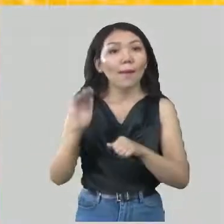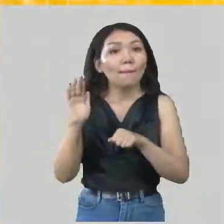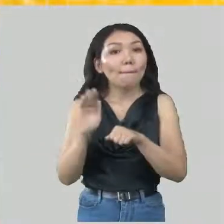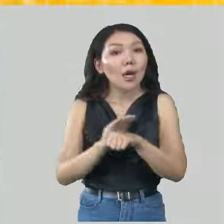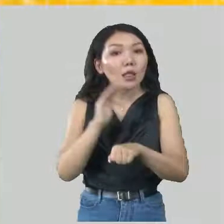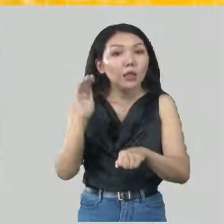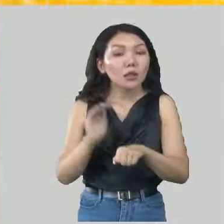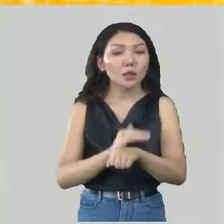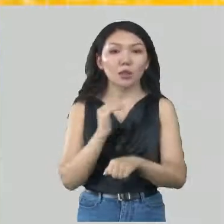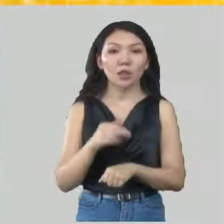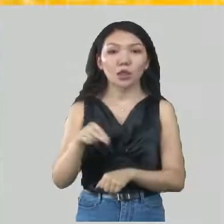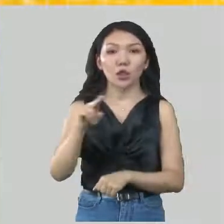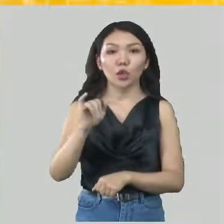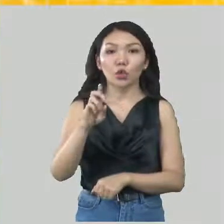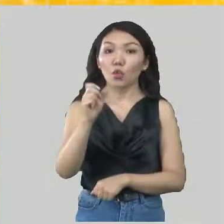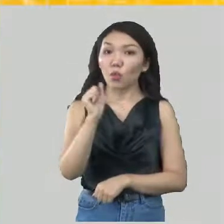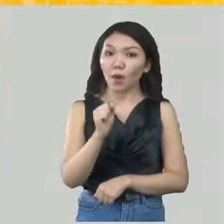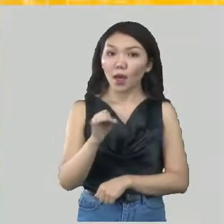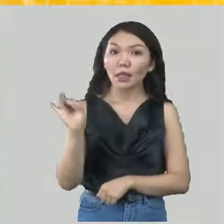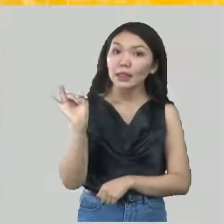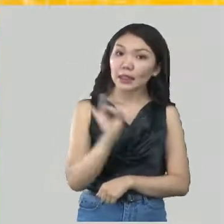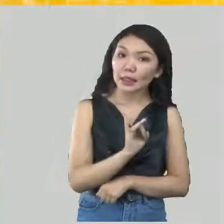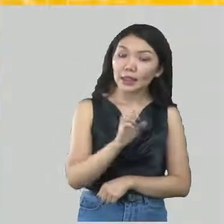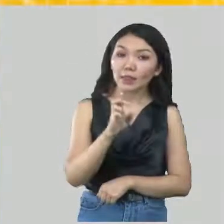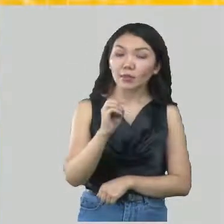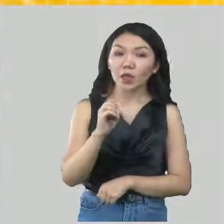Молодцы, дуба и березы.